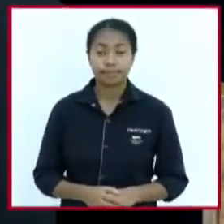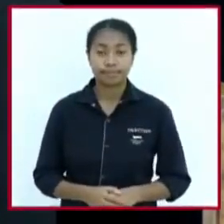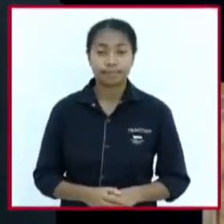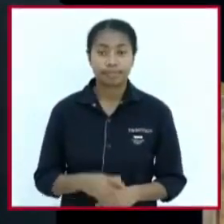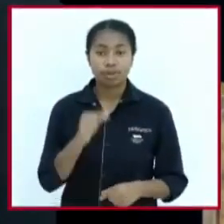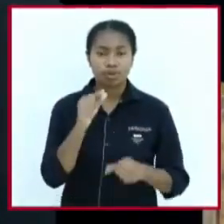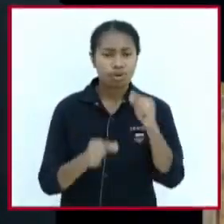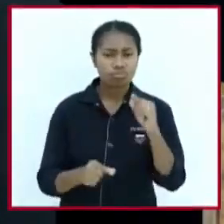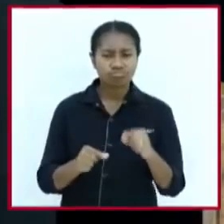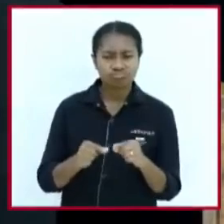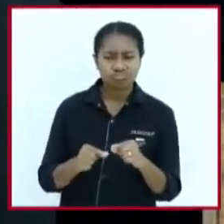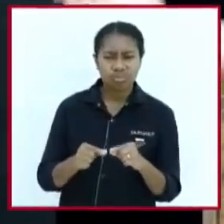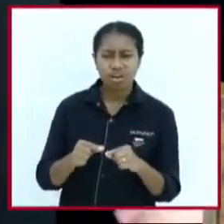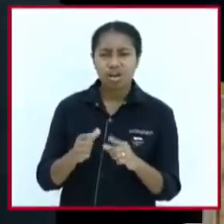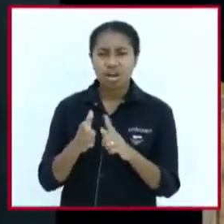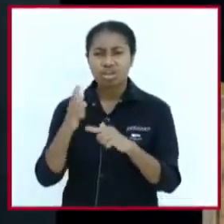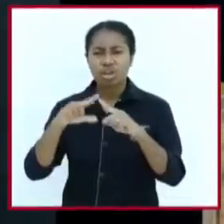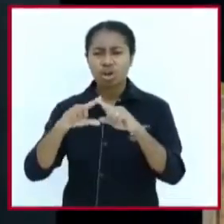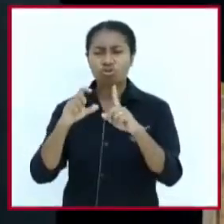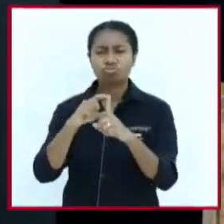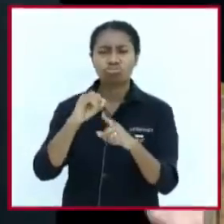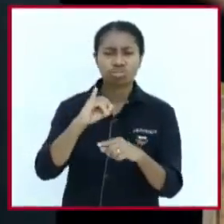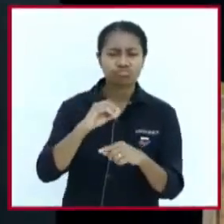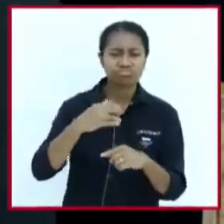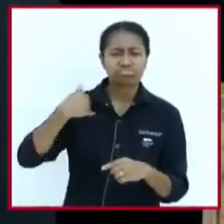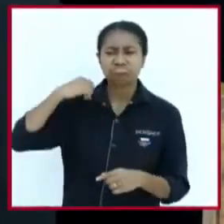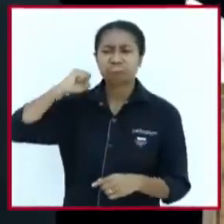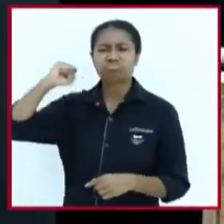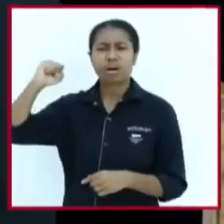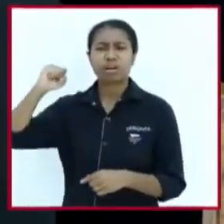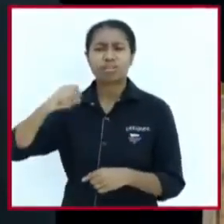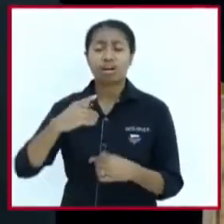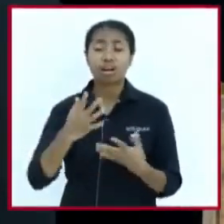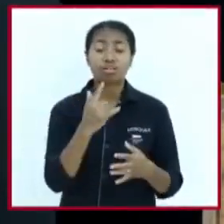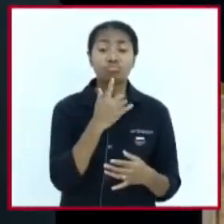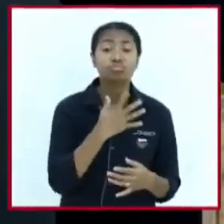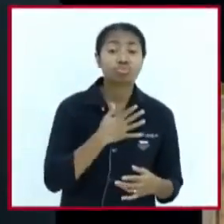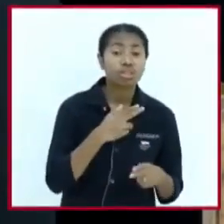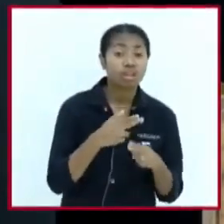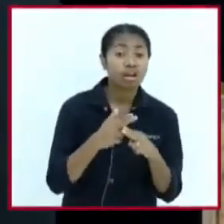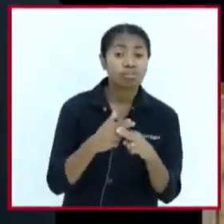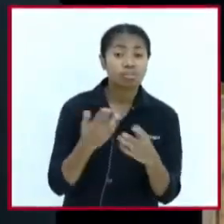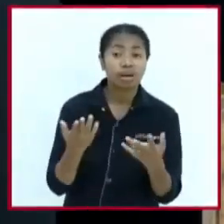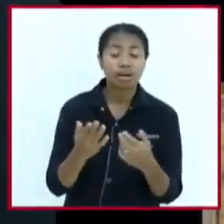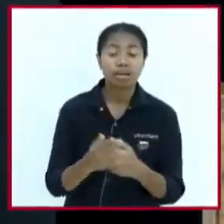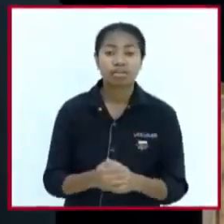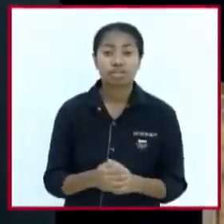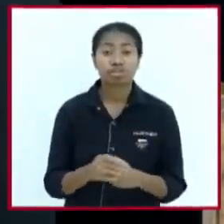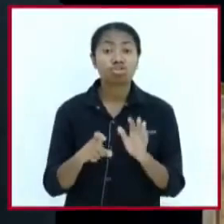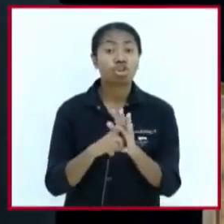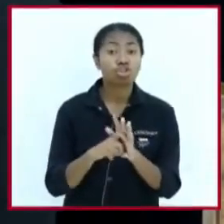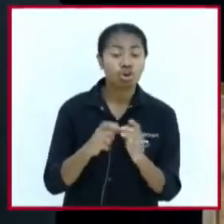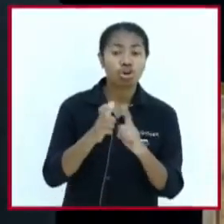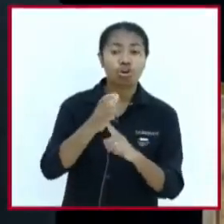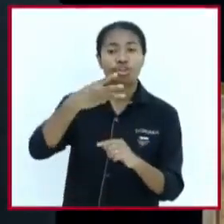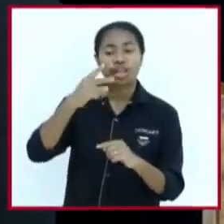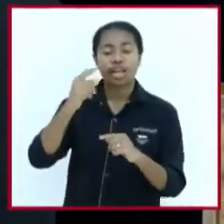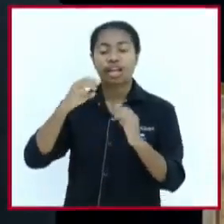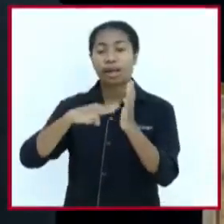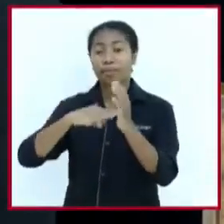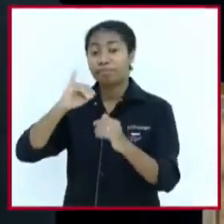bangga karena apa Karena Mereka punya nabi mereka punya nabi seperti Yesaya Yeremia Yehezkiel